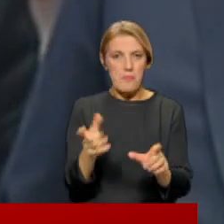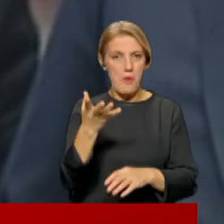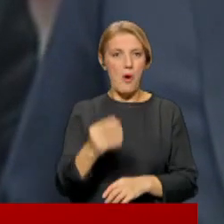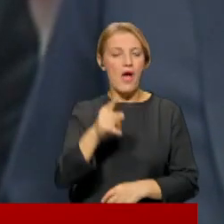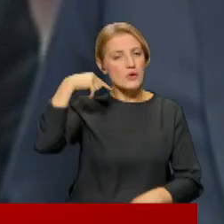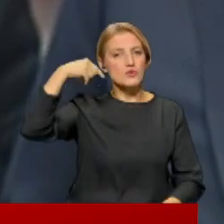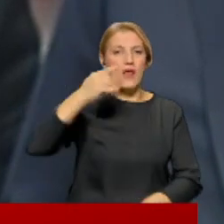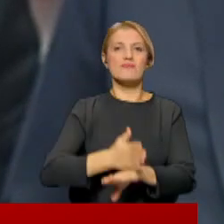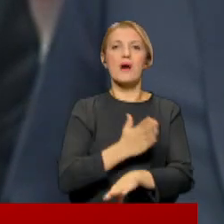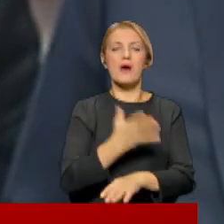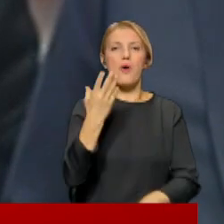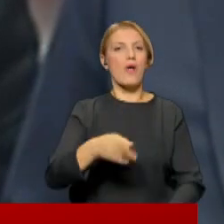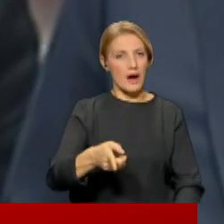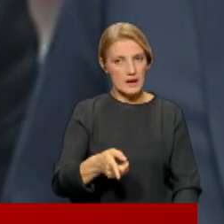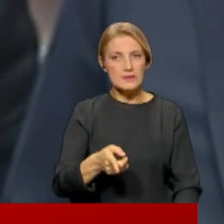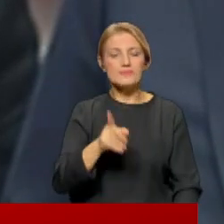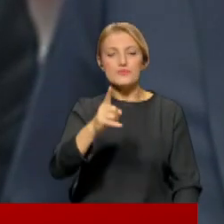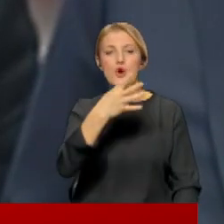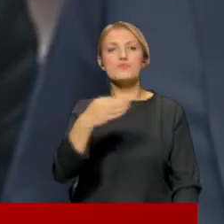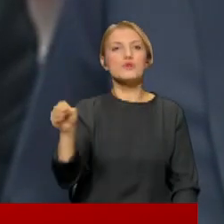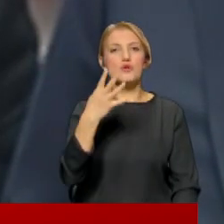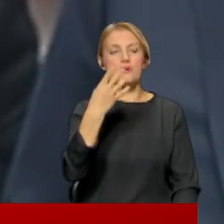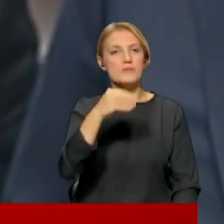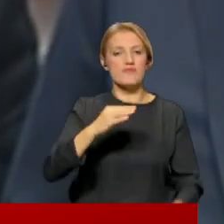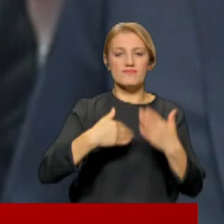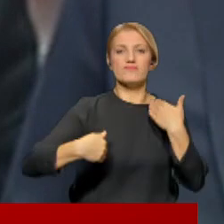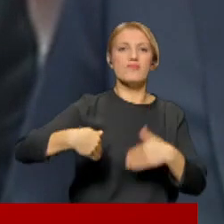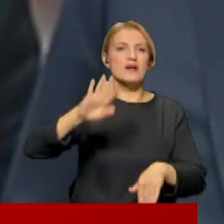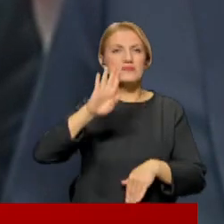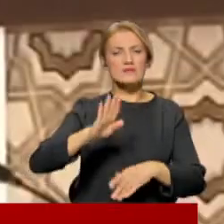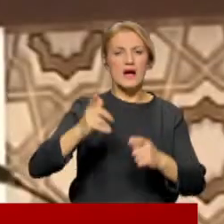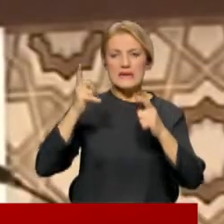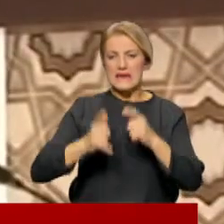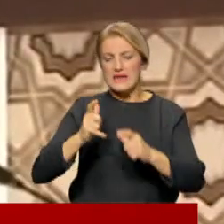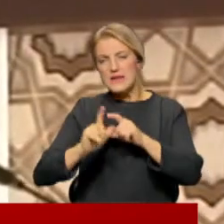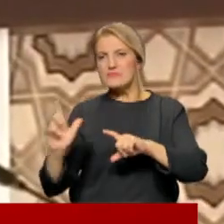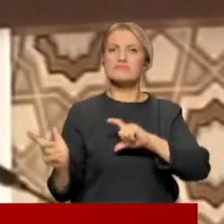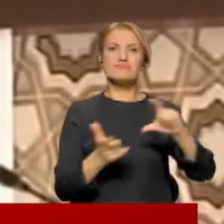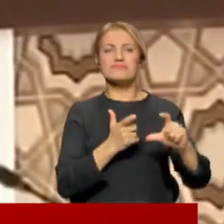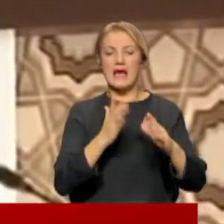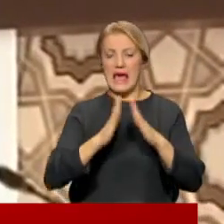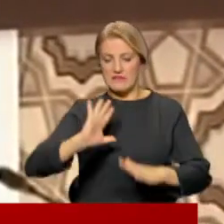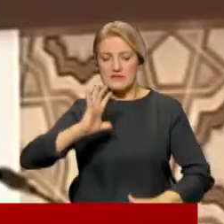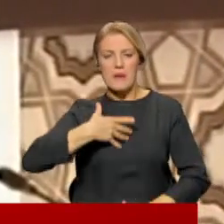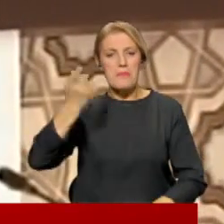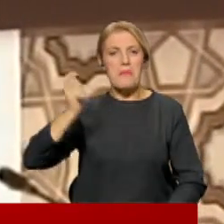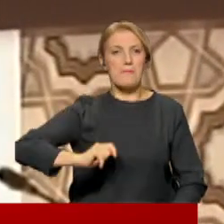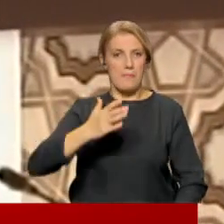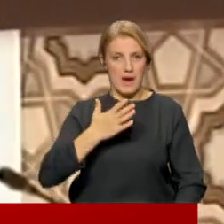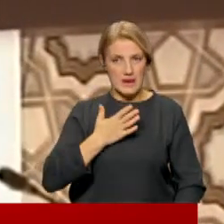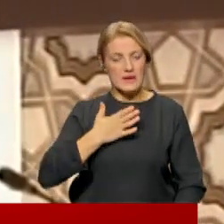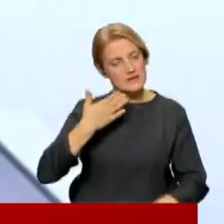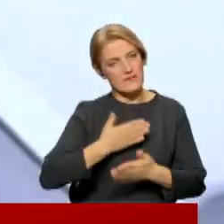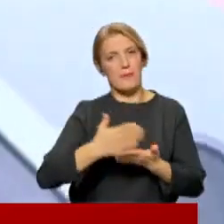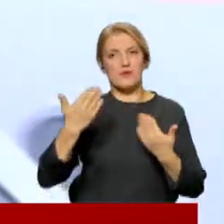değil Suriyeliler olmak üzere dört milyondan fazla yerinden edilmiş insana ev sahipliği yapmayı